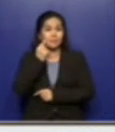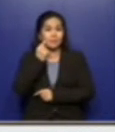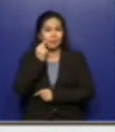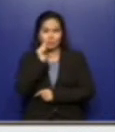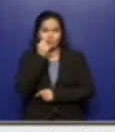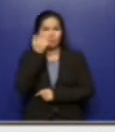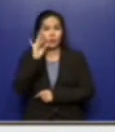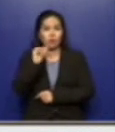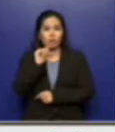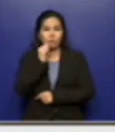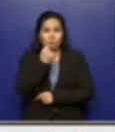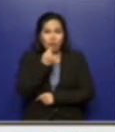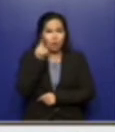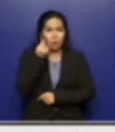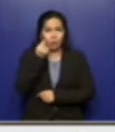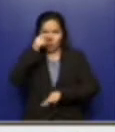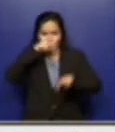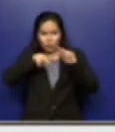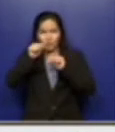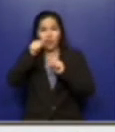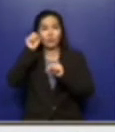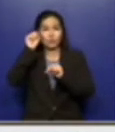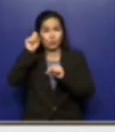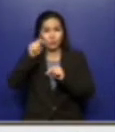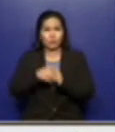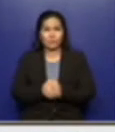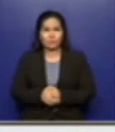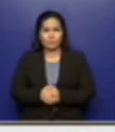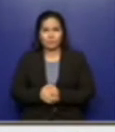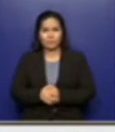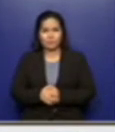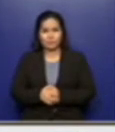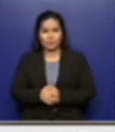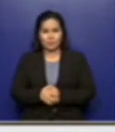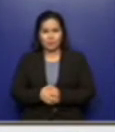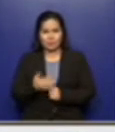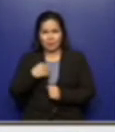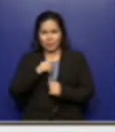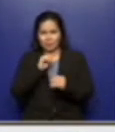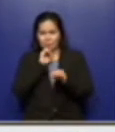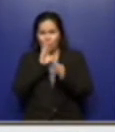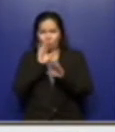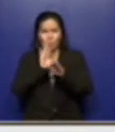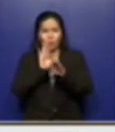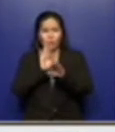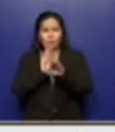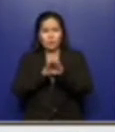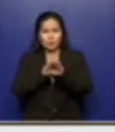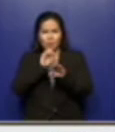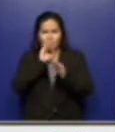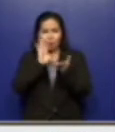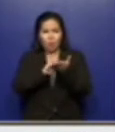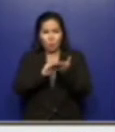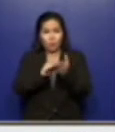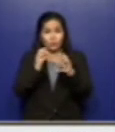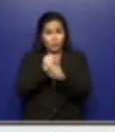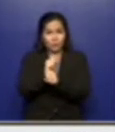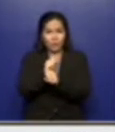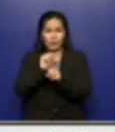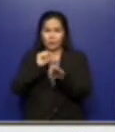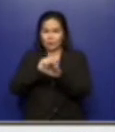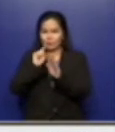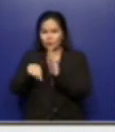จมูกและตรวจได้ทันทีผลก็คือการแจ้งผ่านแอปพลิเคชันภายใน1ชั่วโมงเท่านั้น